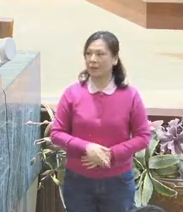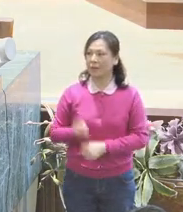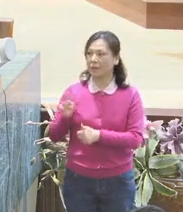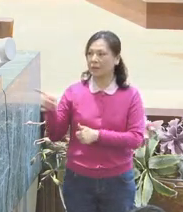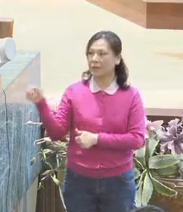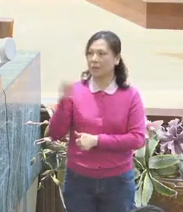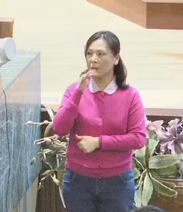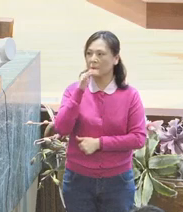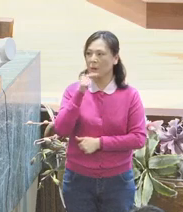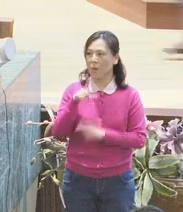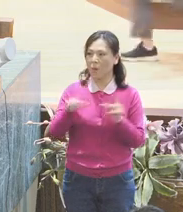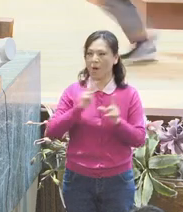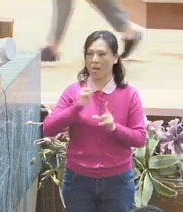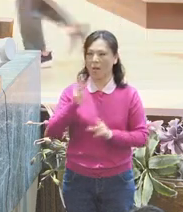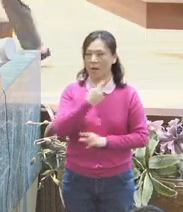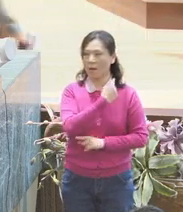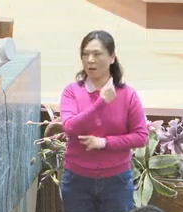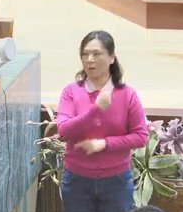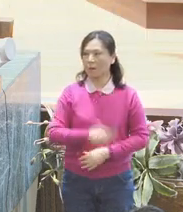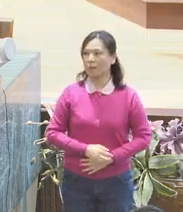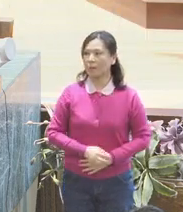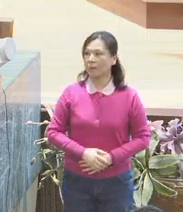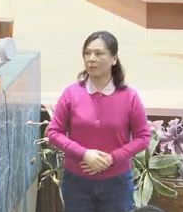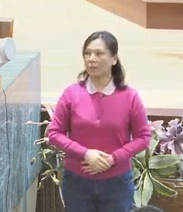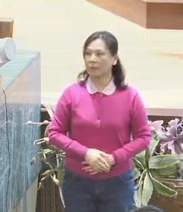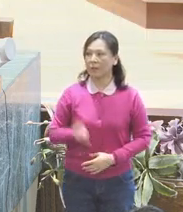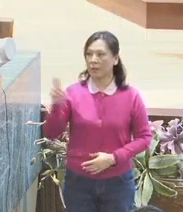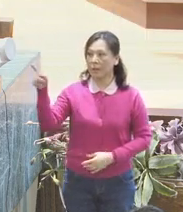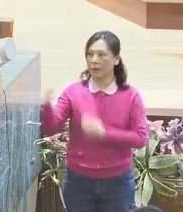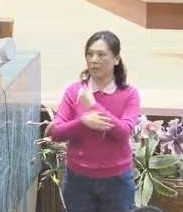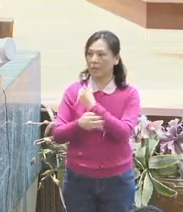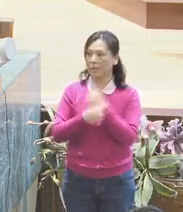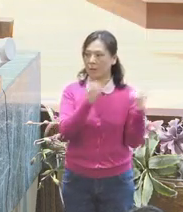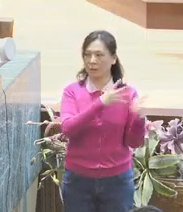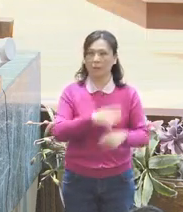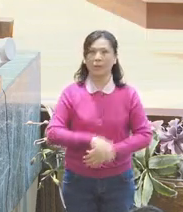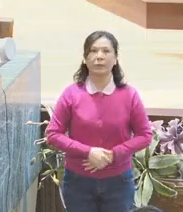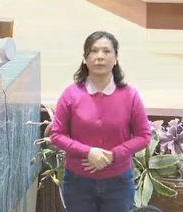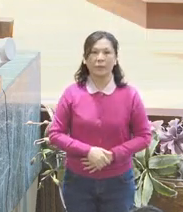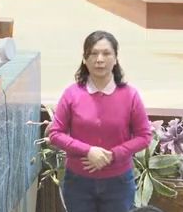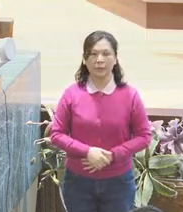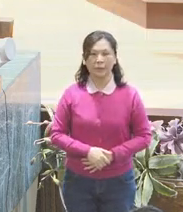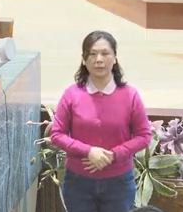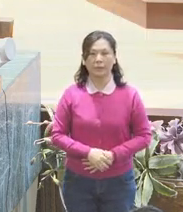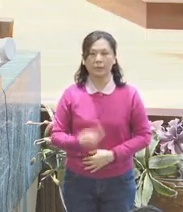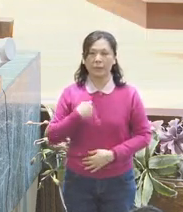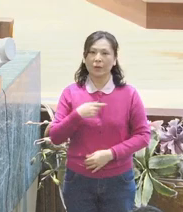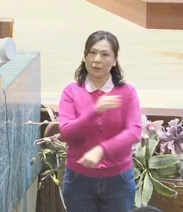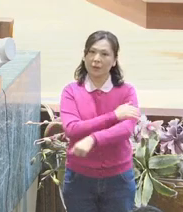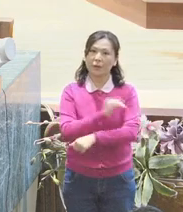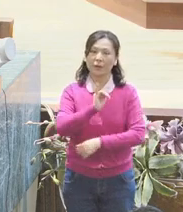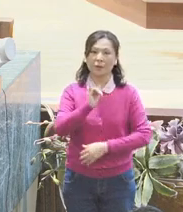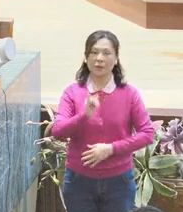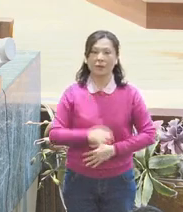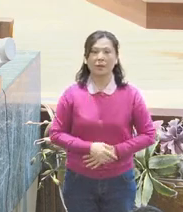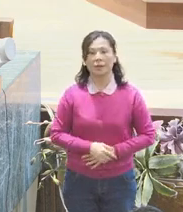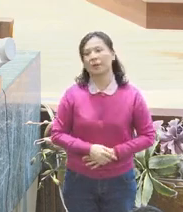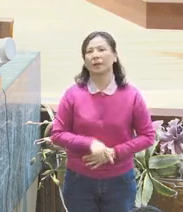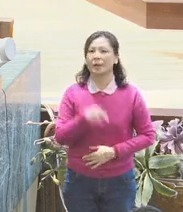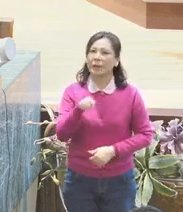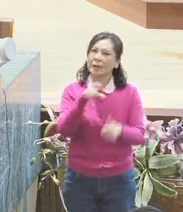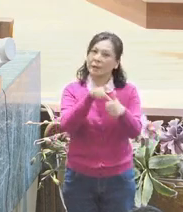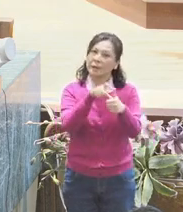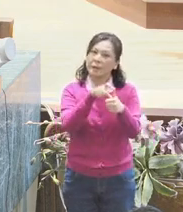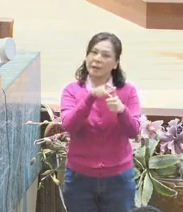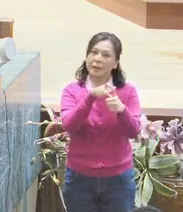？OK， 好，那我是陈顺玲，我现在目前是在中研院法律所。那找我来讲这个题目，其